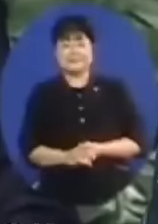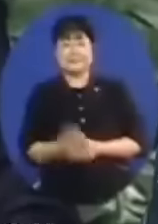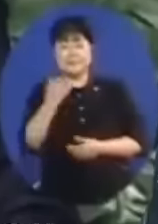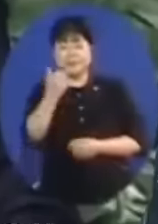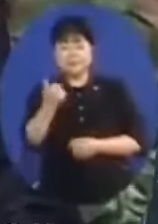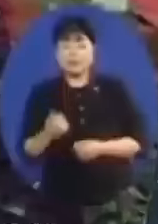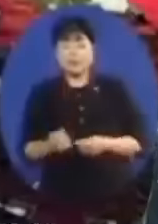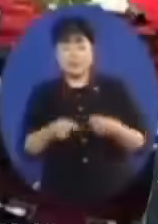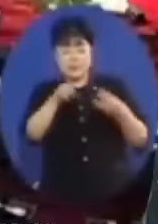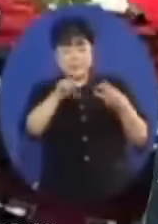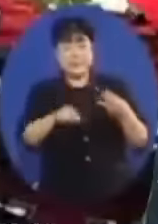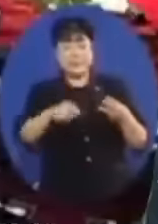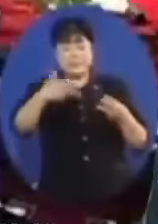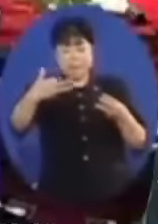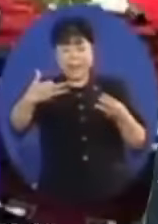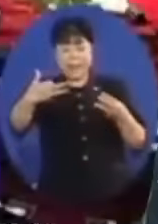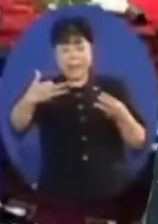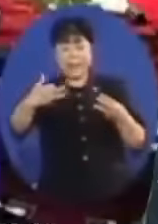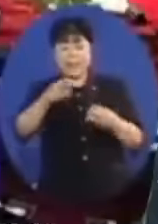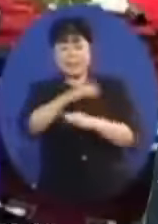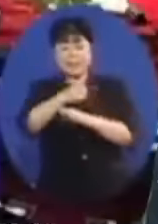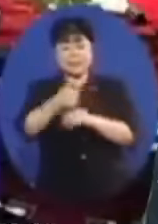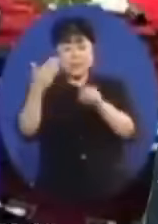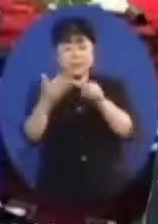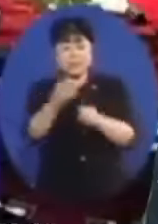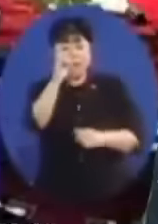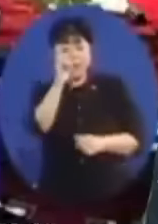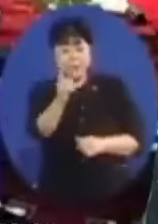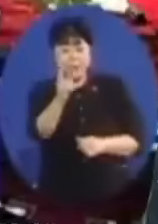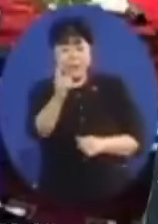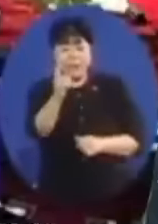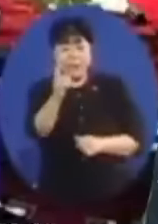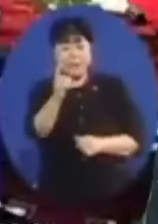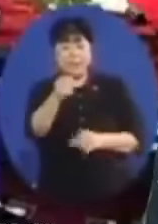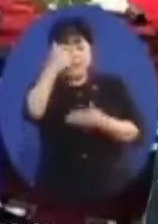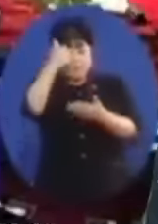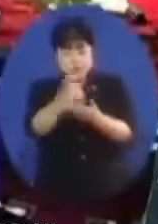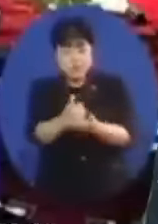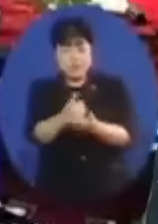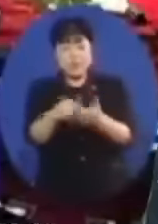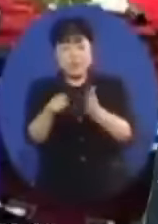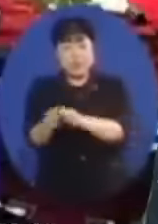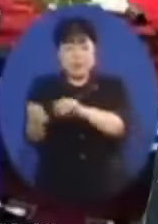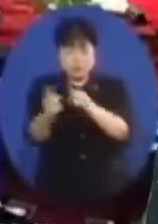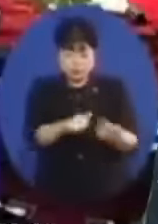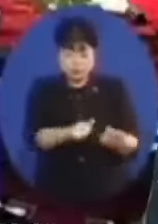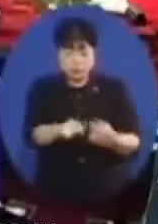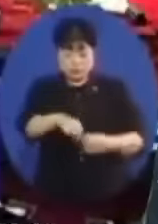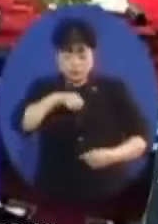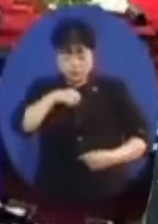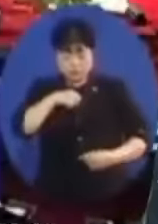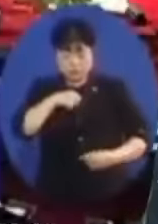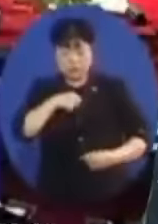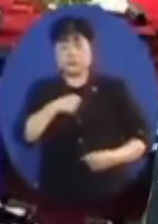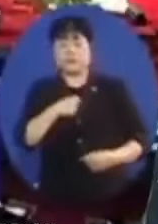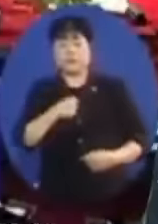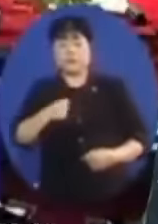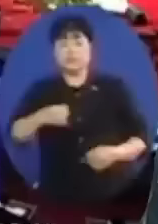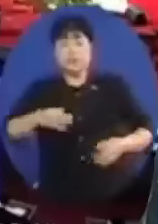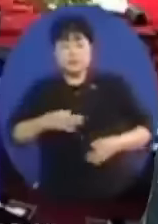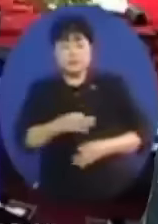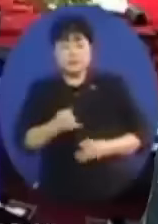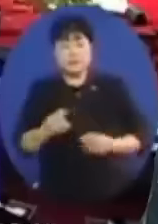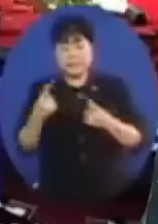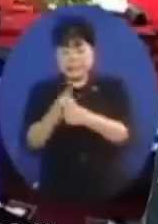베드로전서 3장 18절에 보면 그리스도께서도 단번에 죄를 위하여 죽어서 의인으로서 불의한 자를